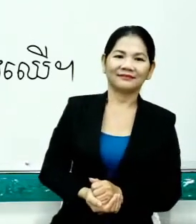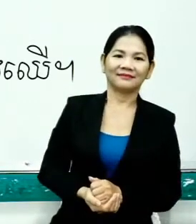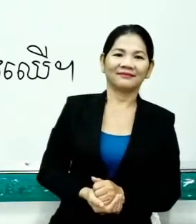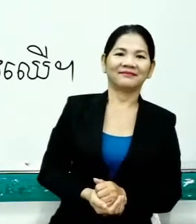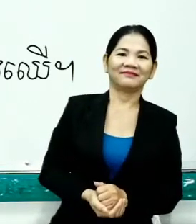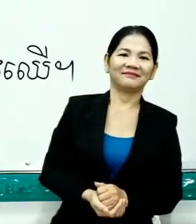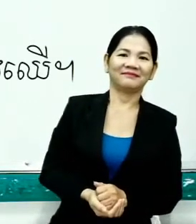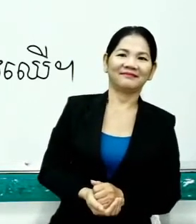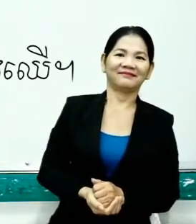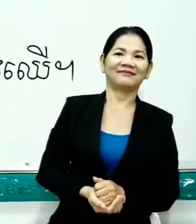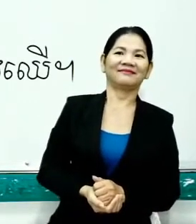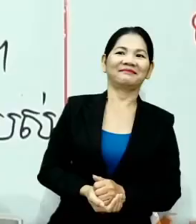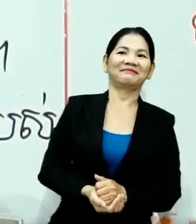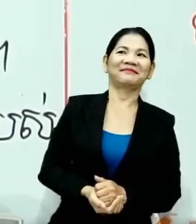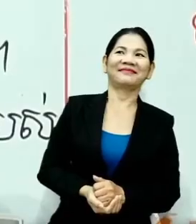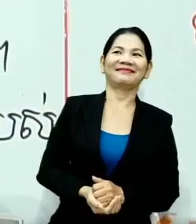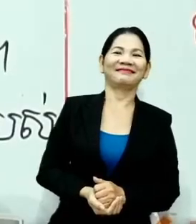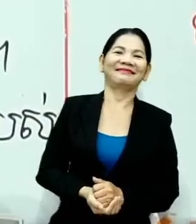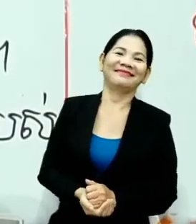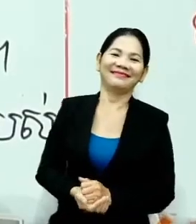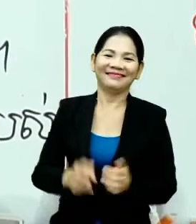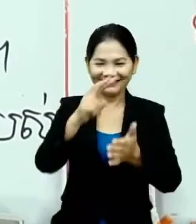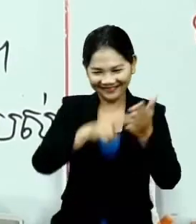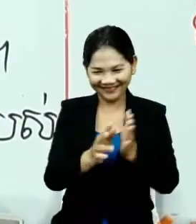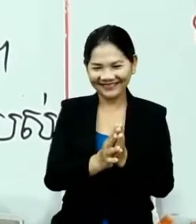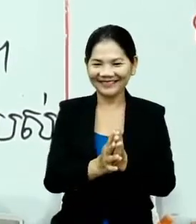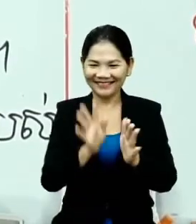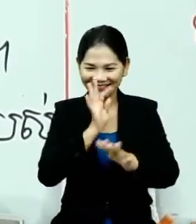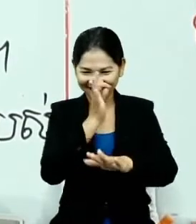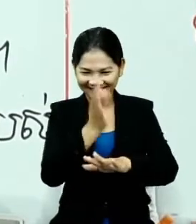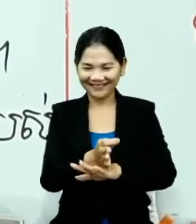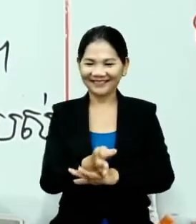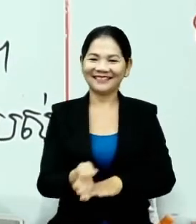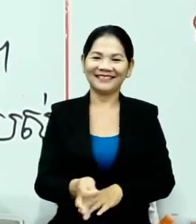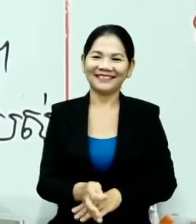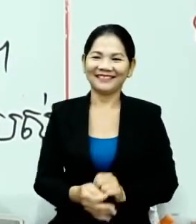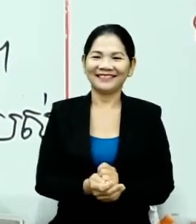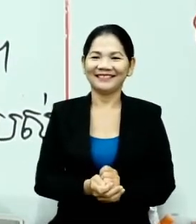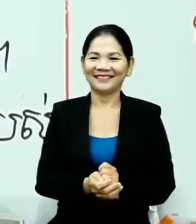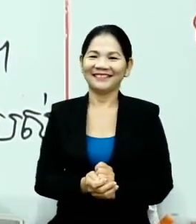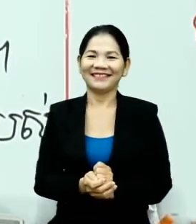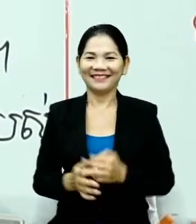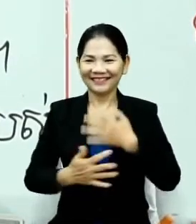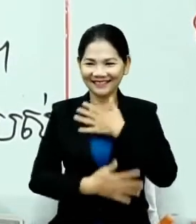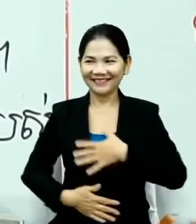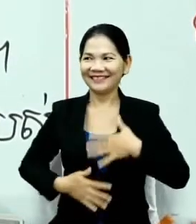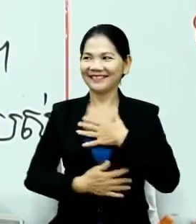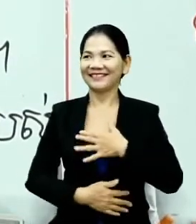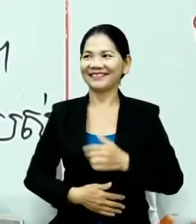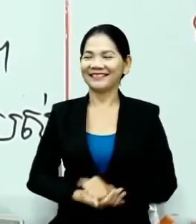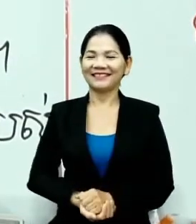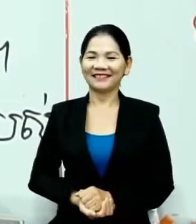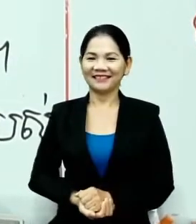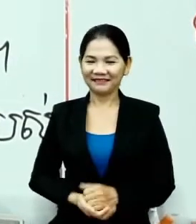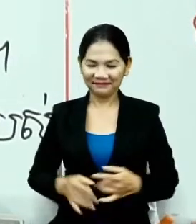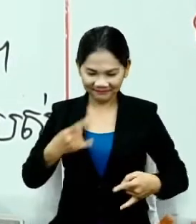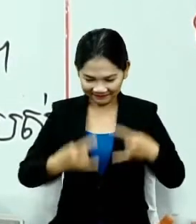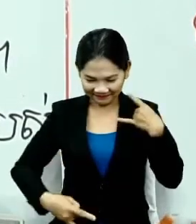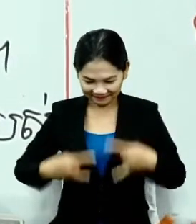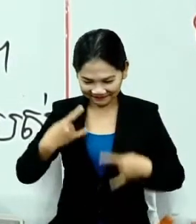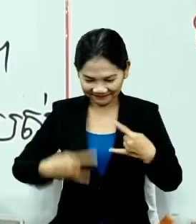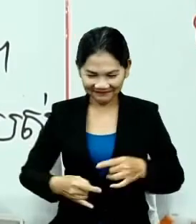ôm nàn bia vị này cha rị gia mì